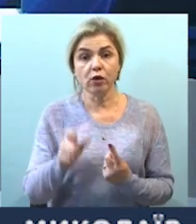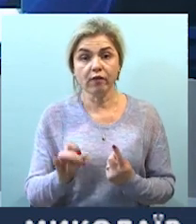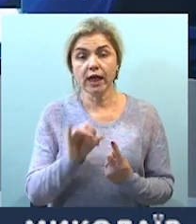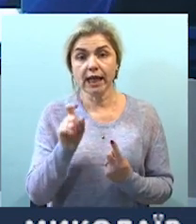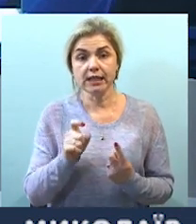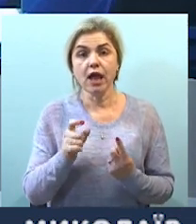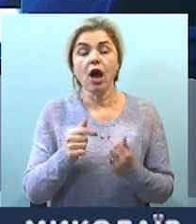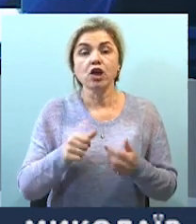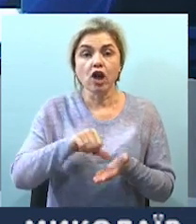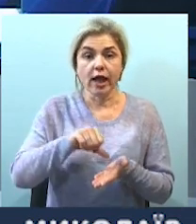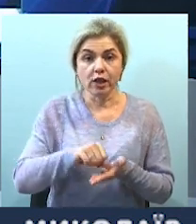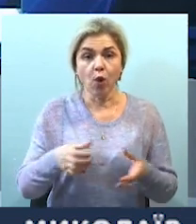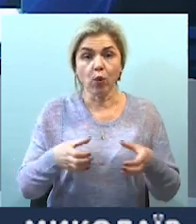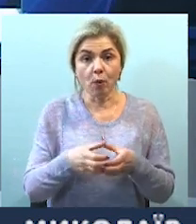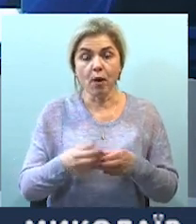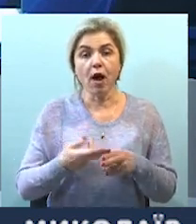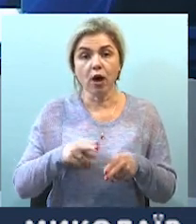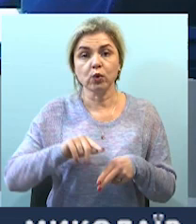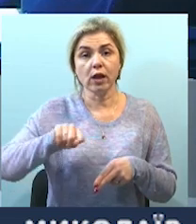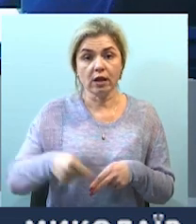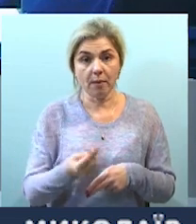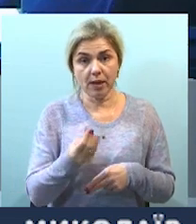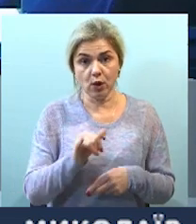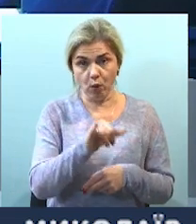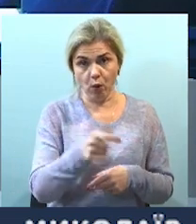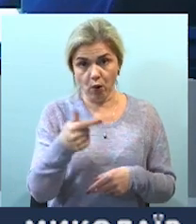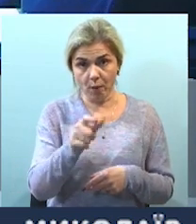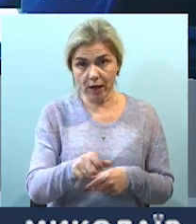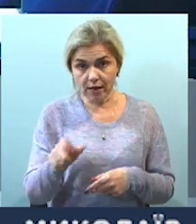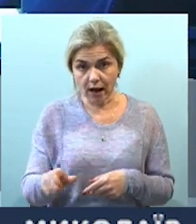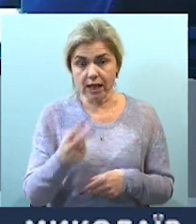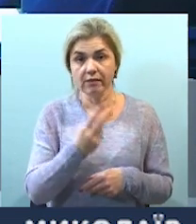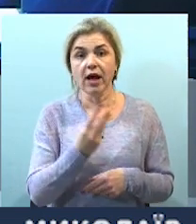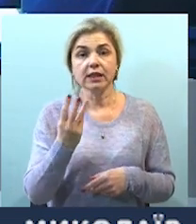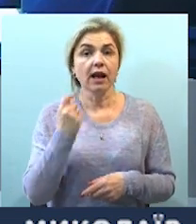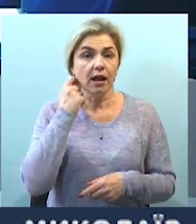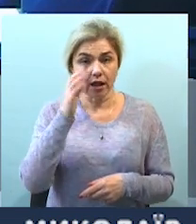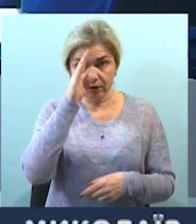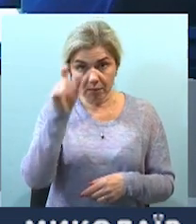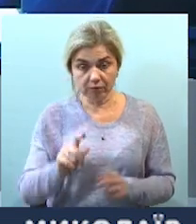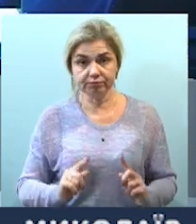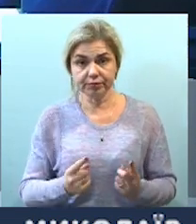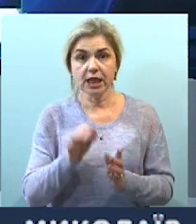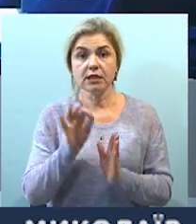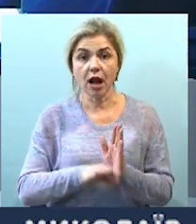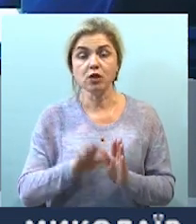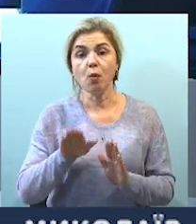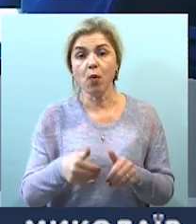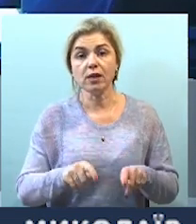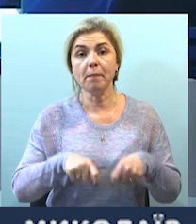членів угрупування, що вимагали гроші у громадян. 22-річного хлопця затримали одразу після передачі